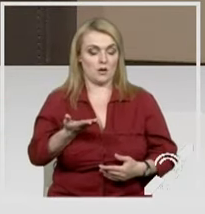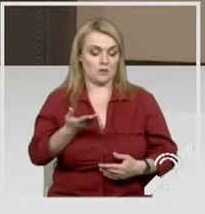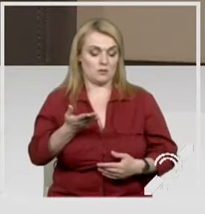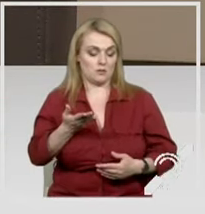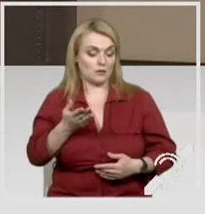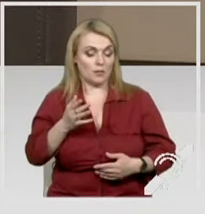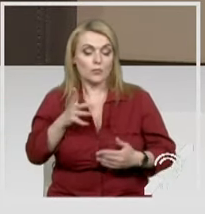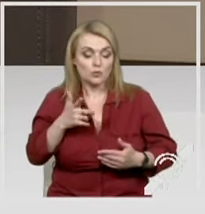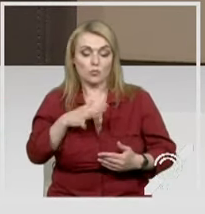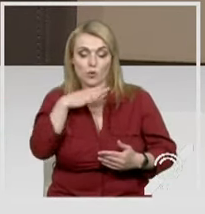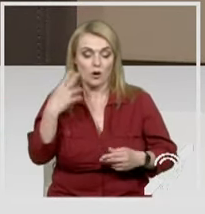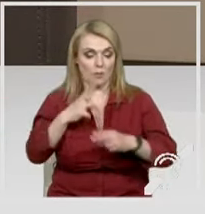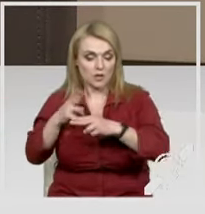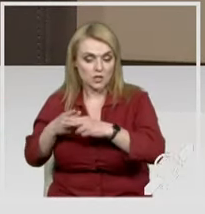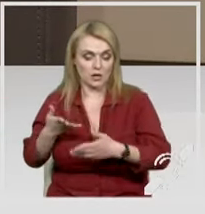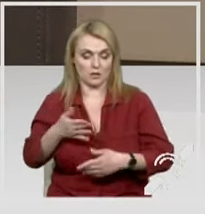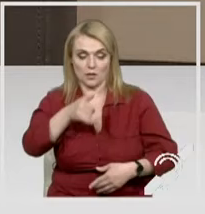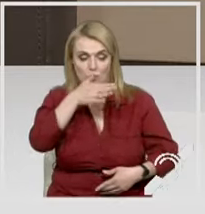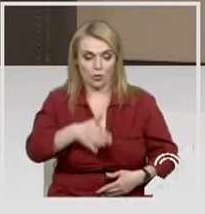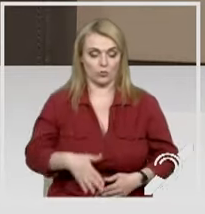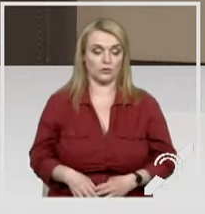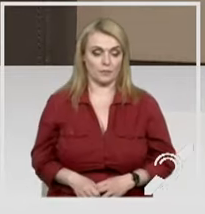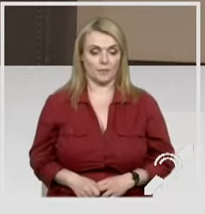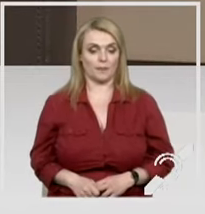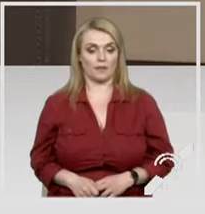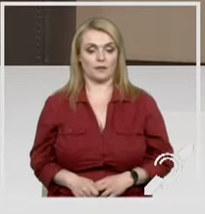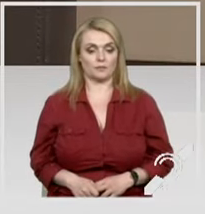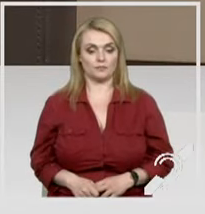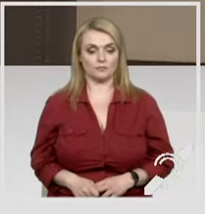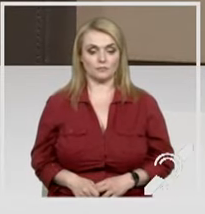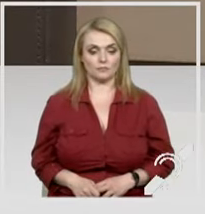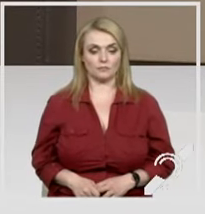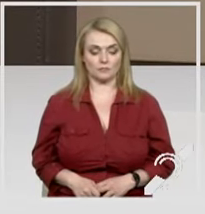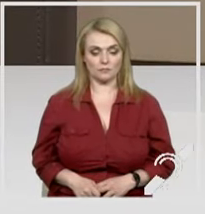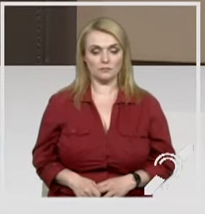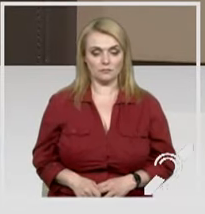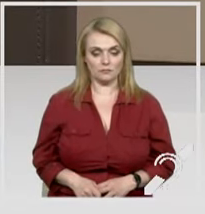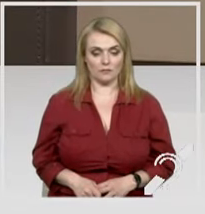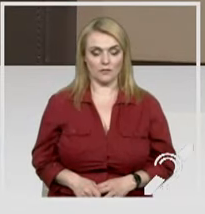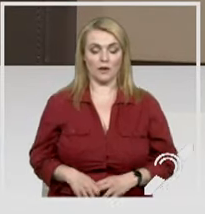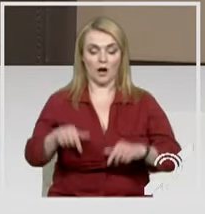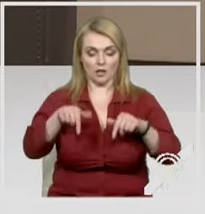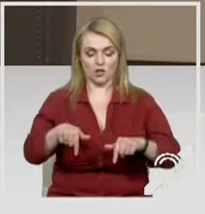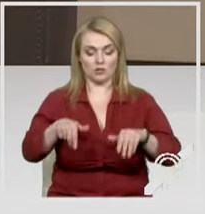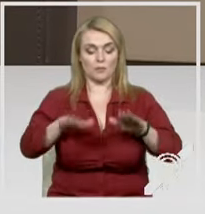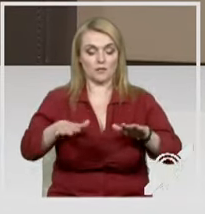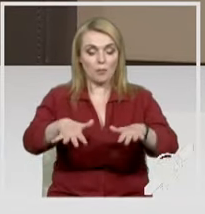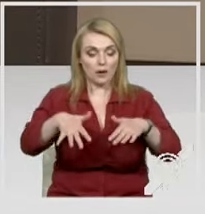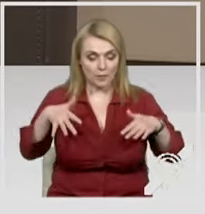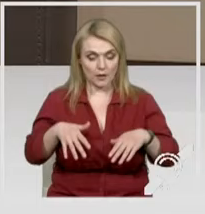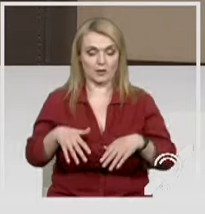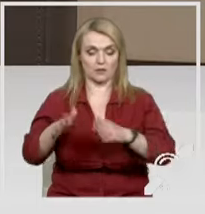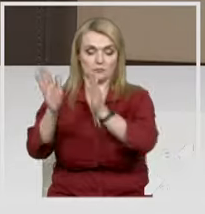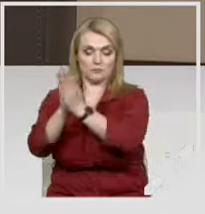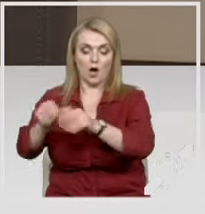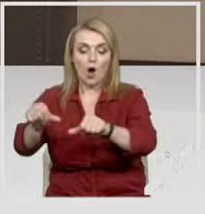de modificare a legislației, deci noi aici în Parlament vom delega comisiei juridice ca să